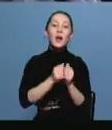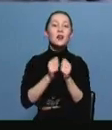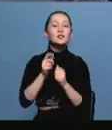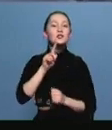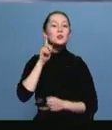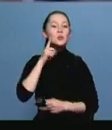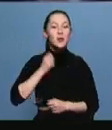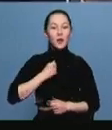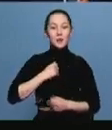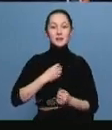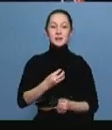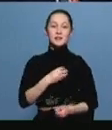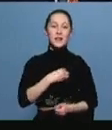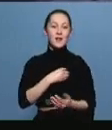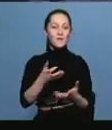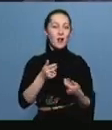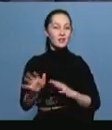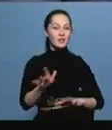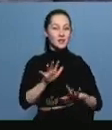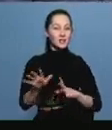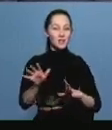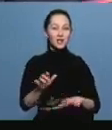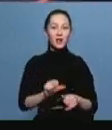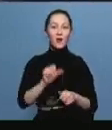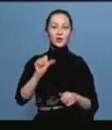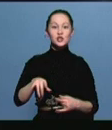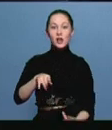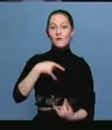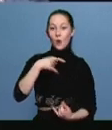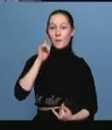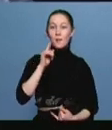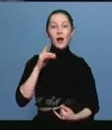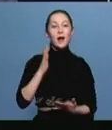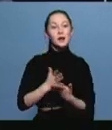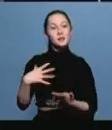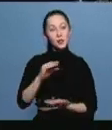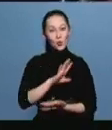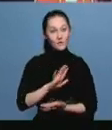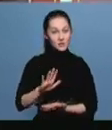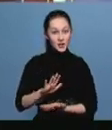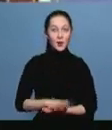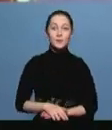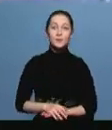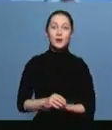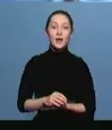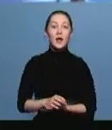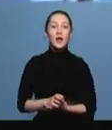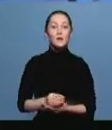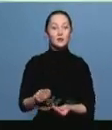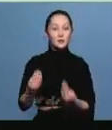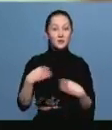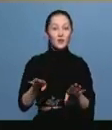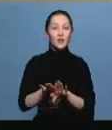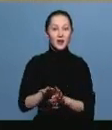получил значок с символами движения. Отличает бойцов и форма, правда, пока что она есть не у всех. Нам выдали берцы, такие